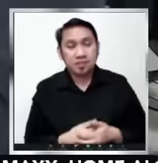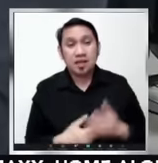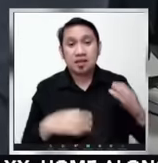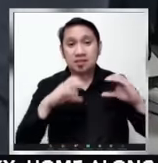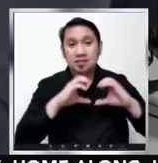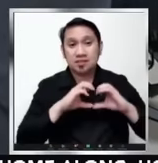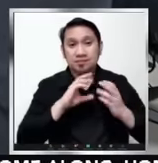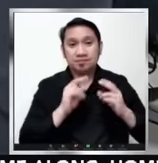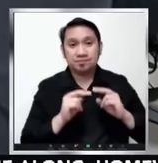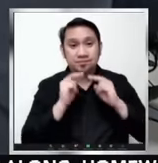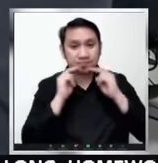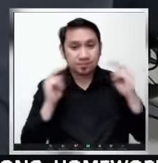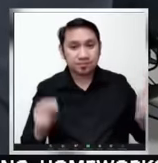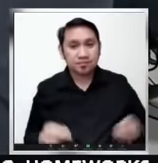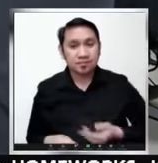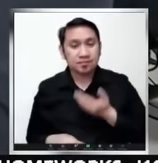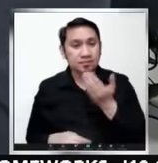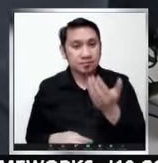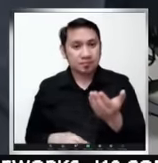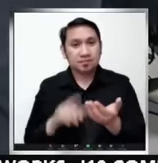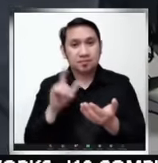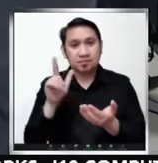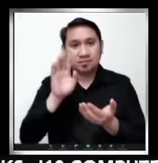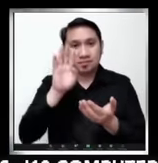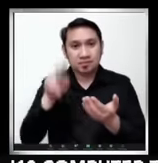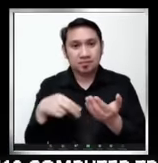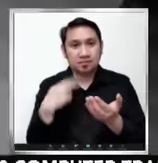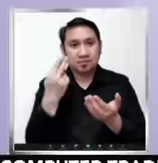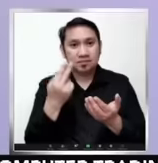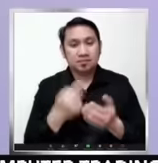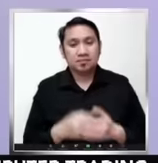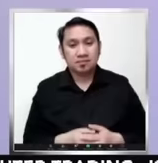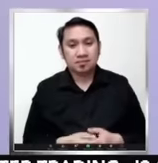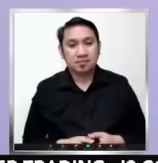Cedric Castillo, Nakatutok, 24 oras.